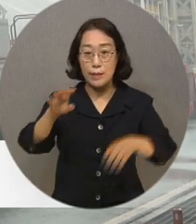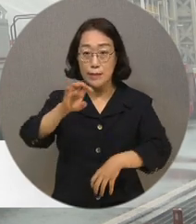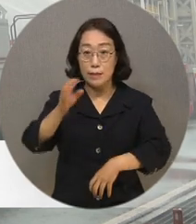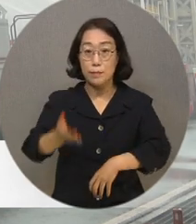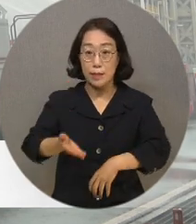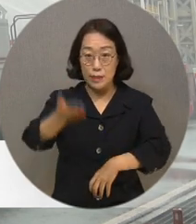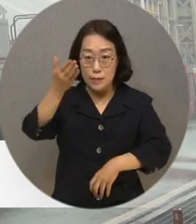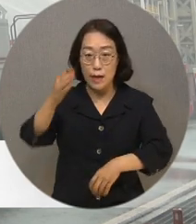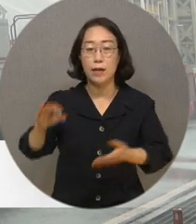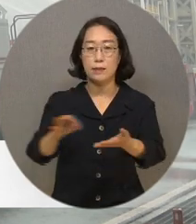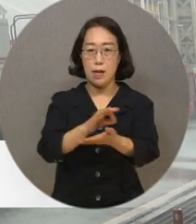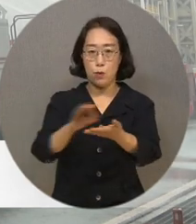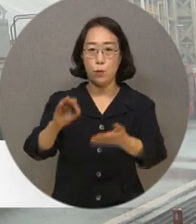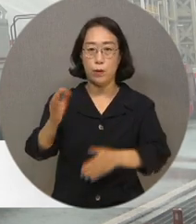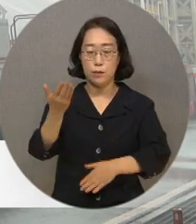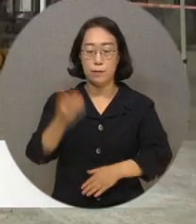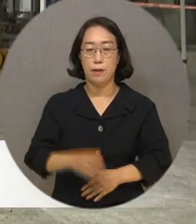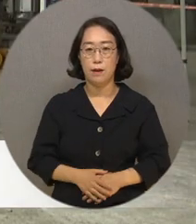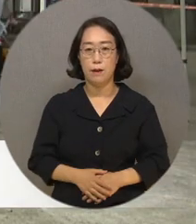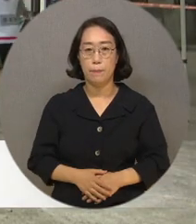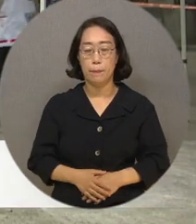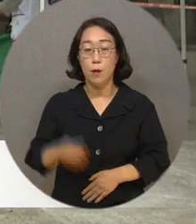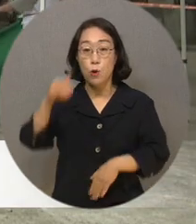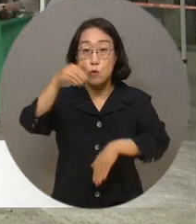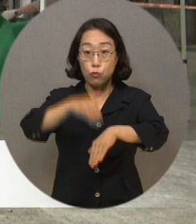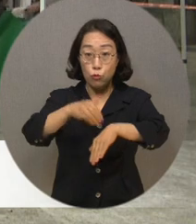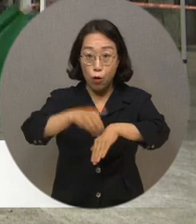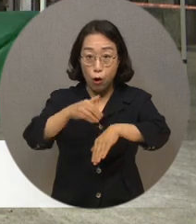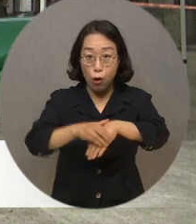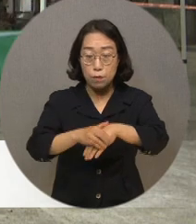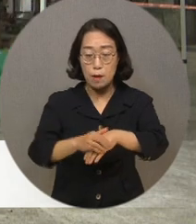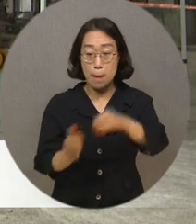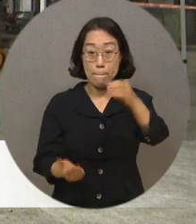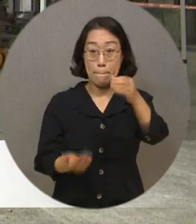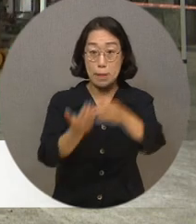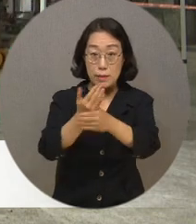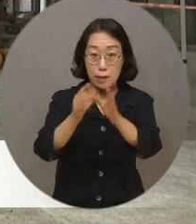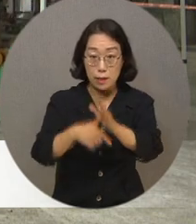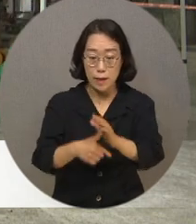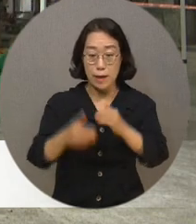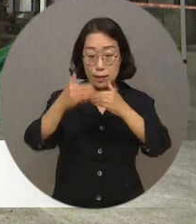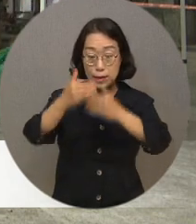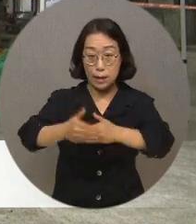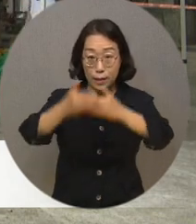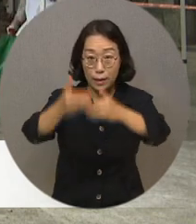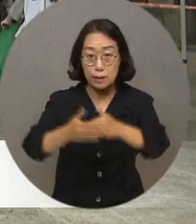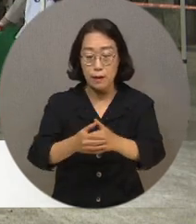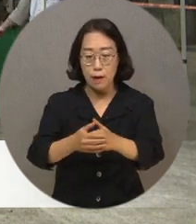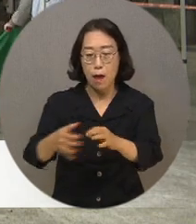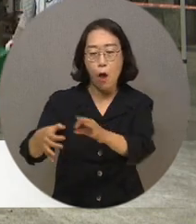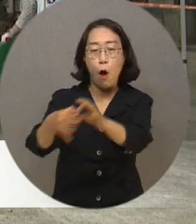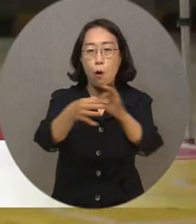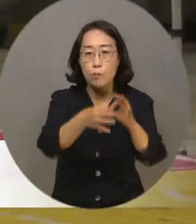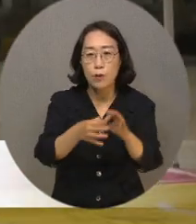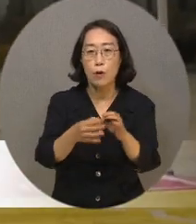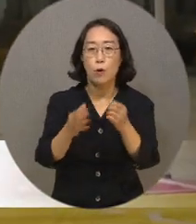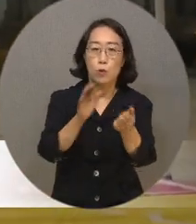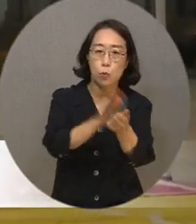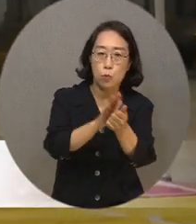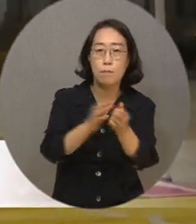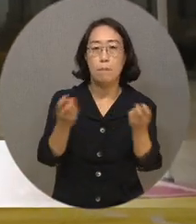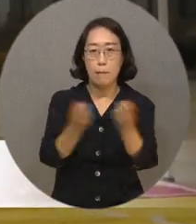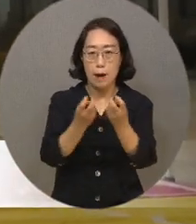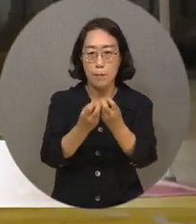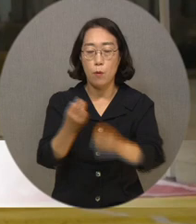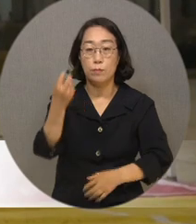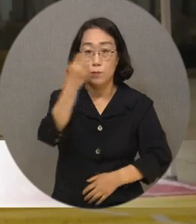대가 동원됐습니다. 훈련을 통해 재난상황 단계별 관계기관 협력체계를